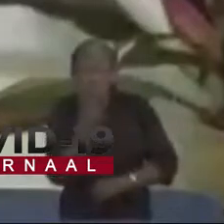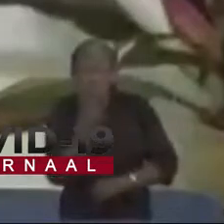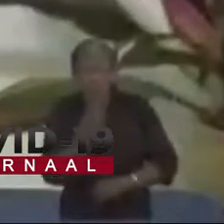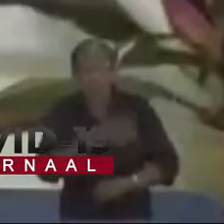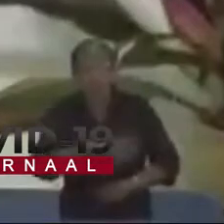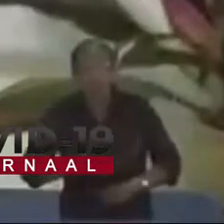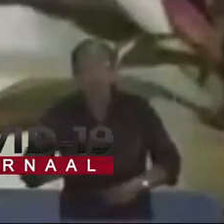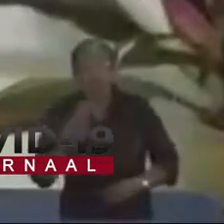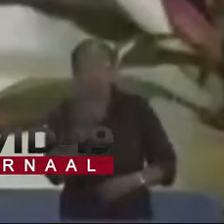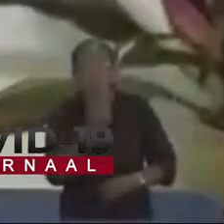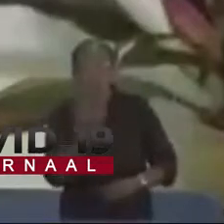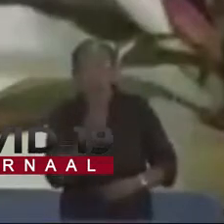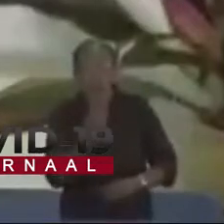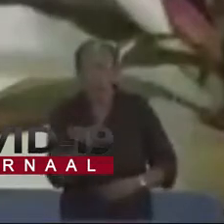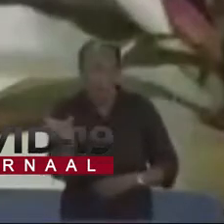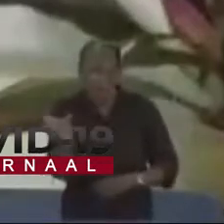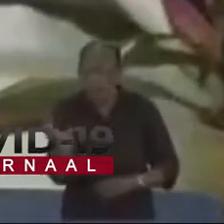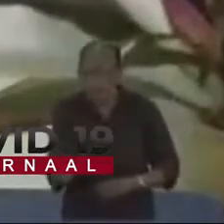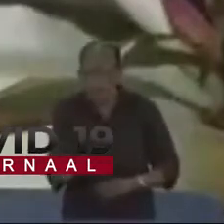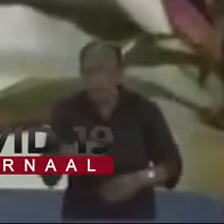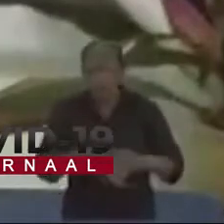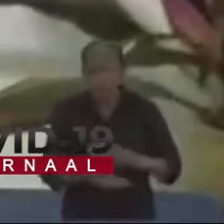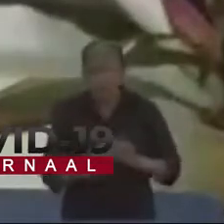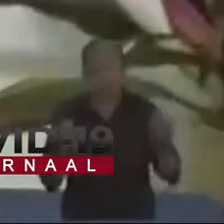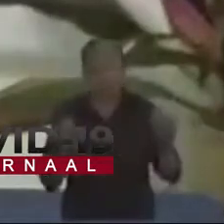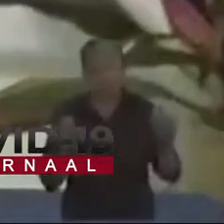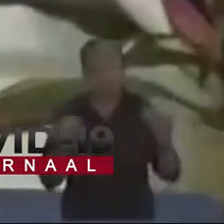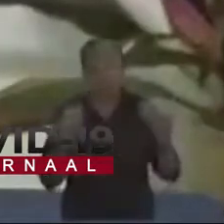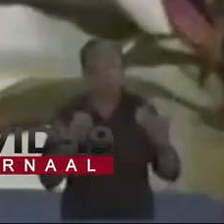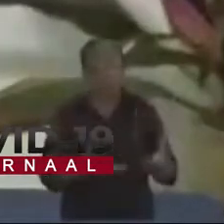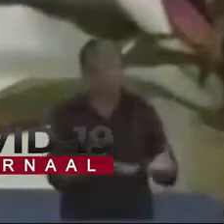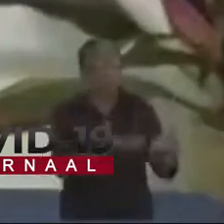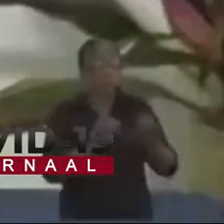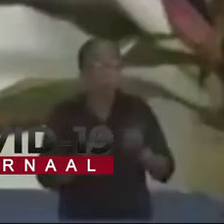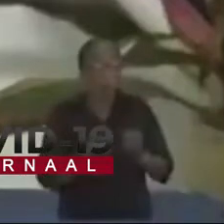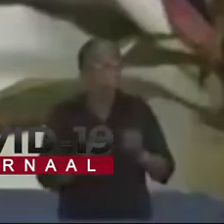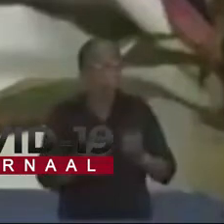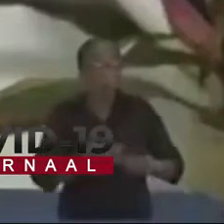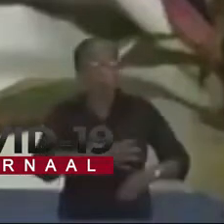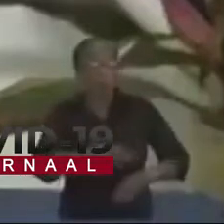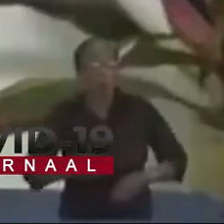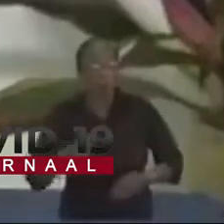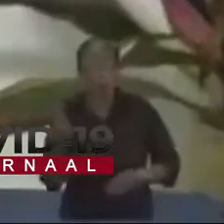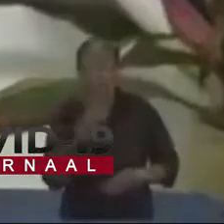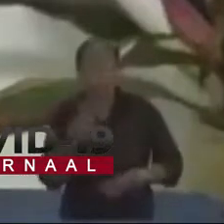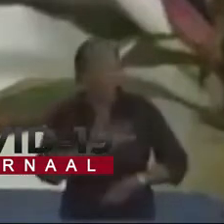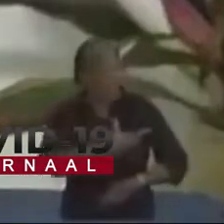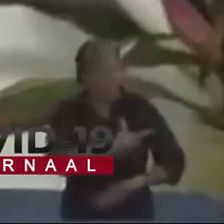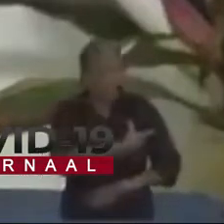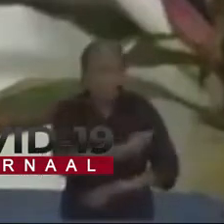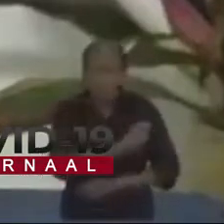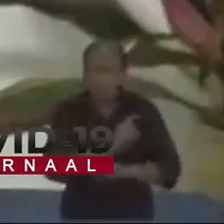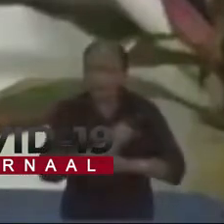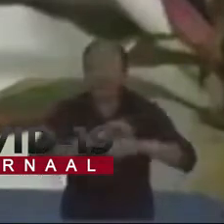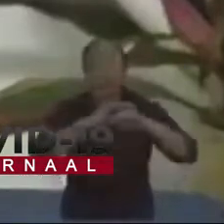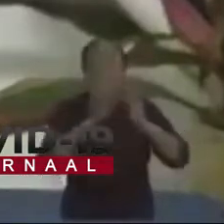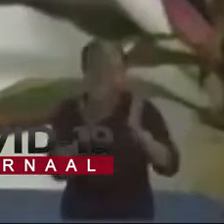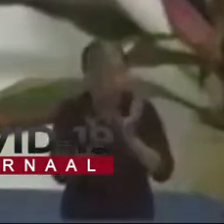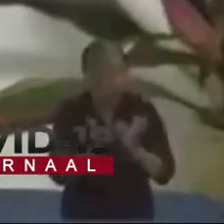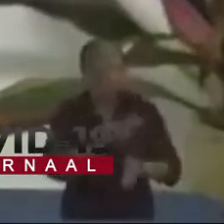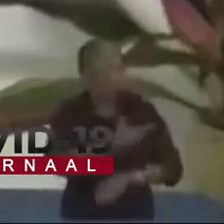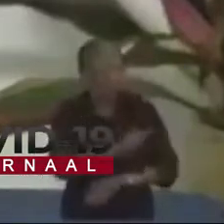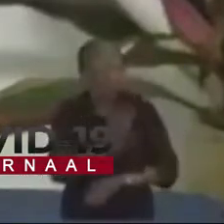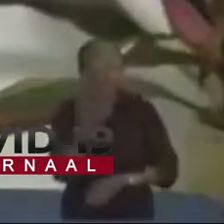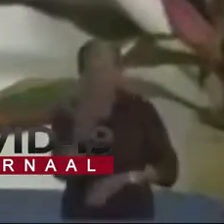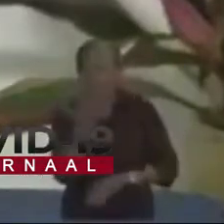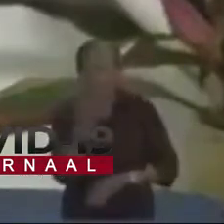222 patiënten opgenomen in de maand augustus, waarvan niet gevaccineerd 122 patiënten, volledig gevaccineerd 8